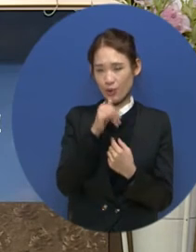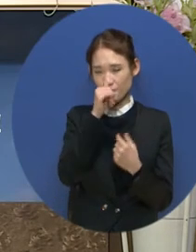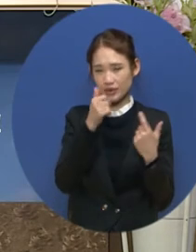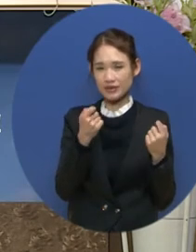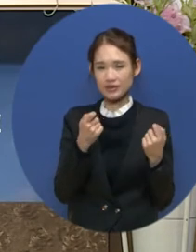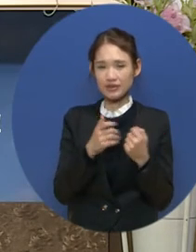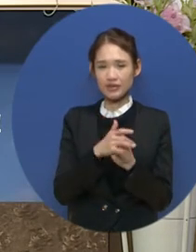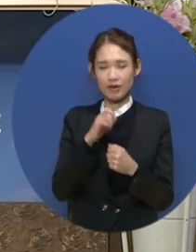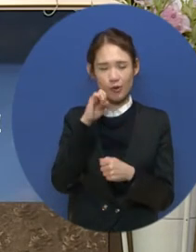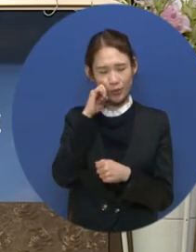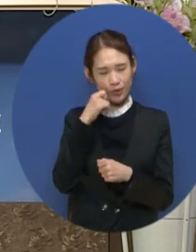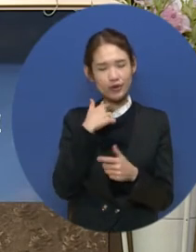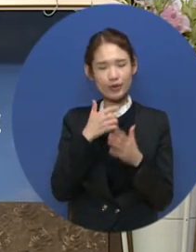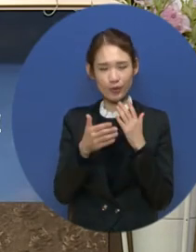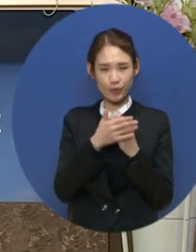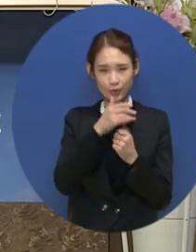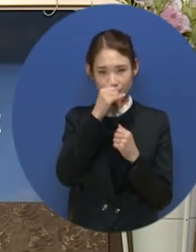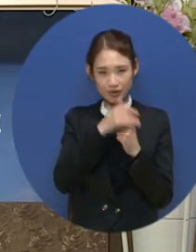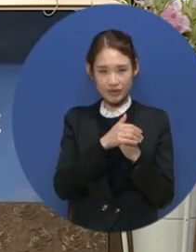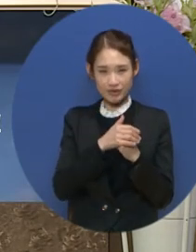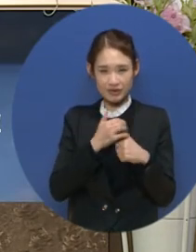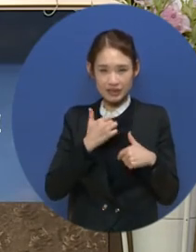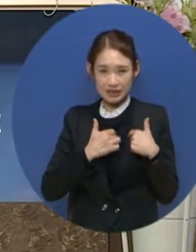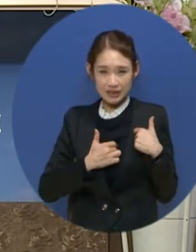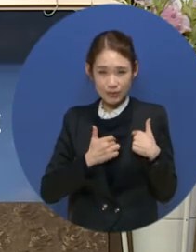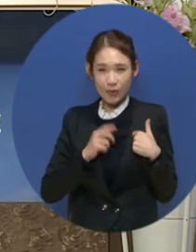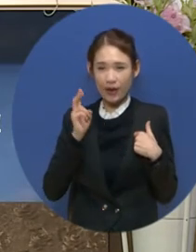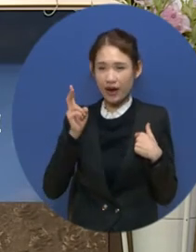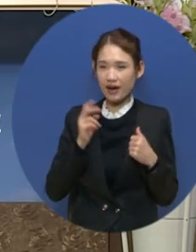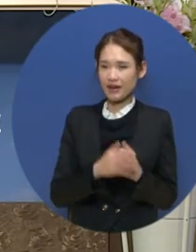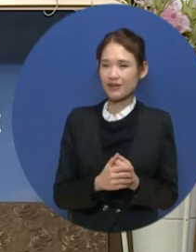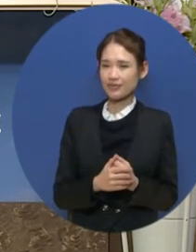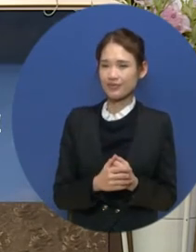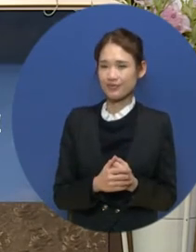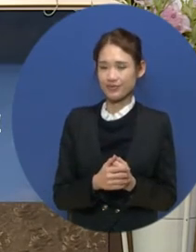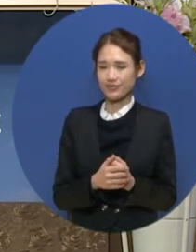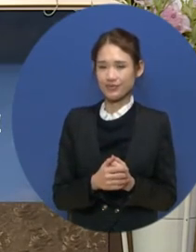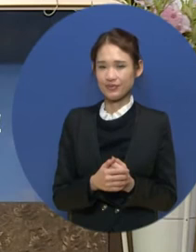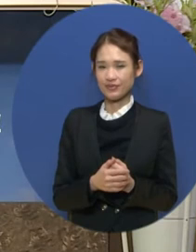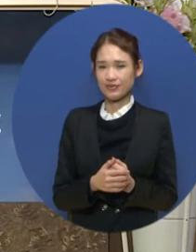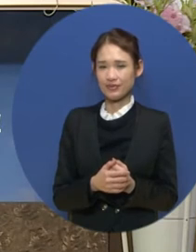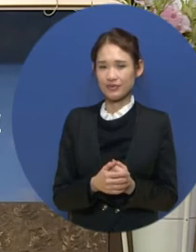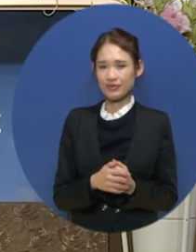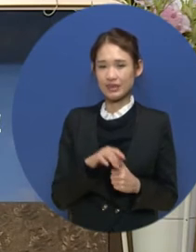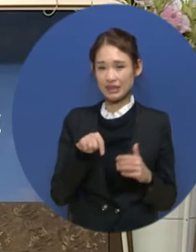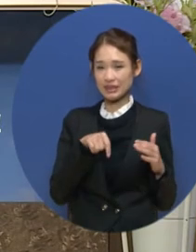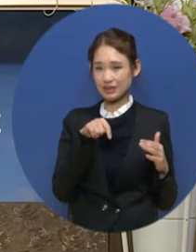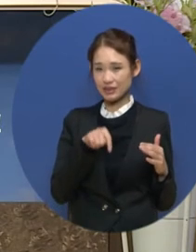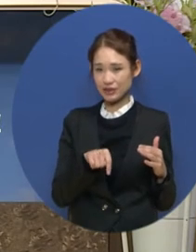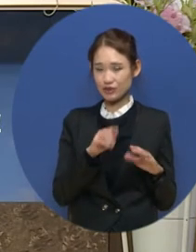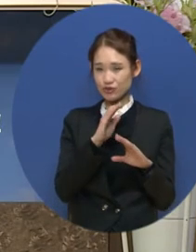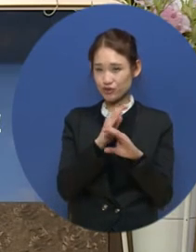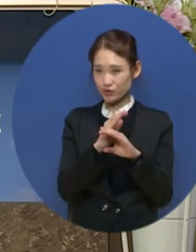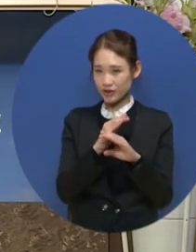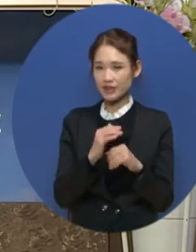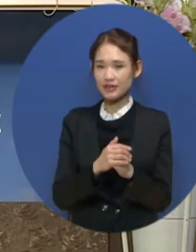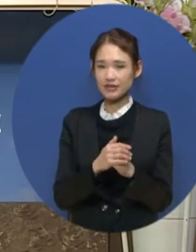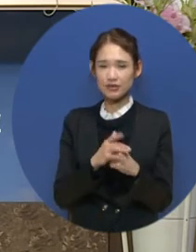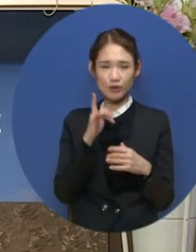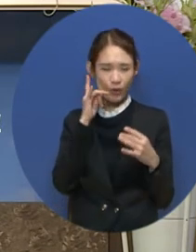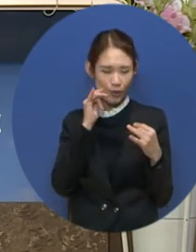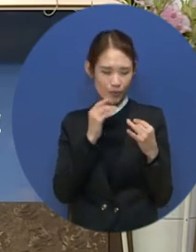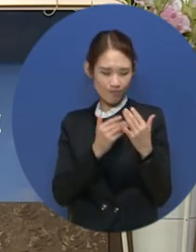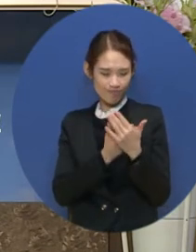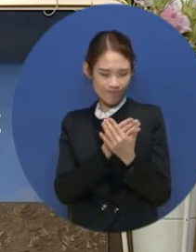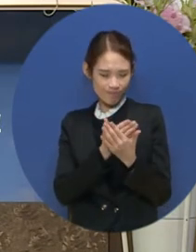거고 어려움도 있으셨을 거고 또 기쁜 순간도 있었을 거고 그런데 좀 그 중에서 아 공유 해 주고